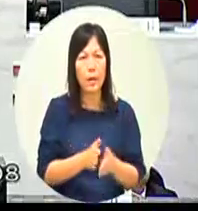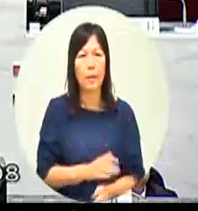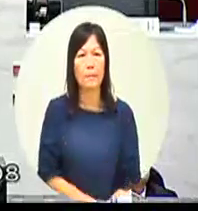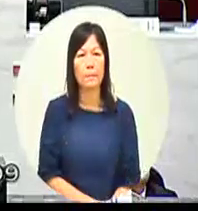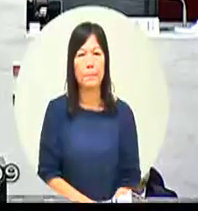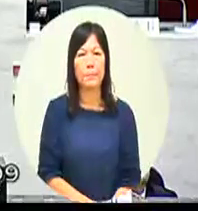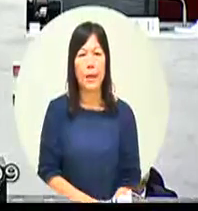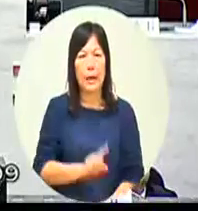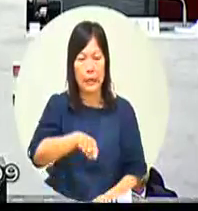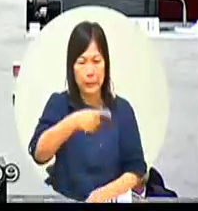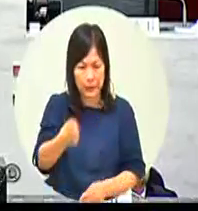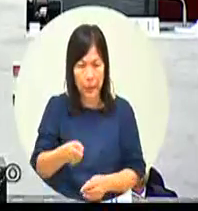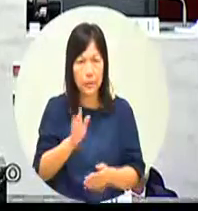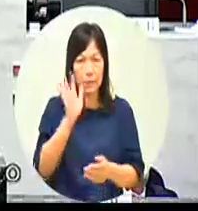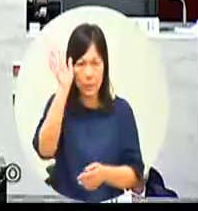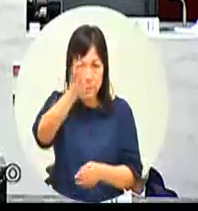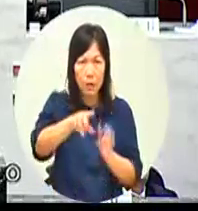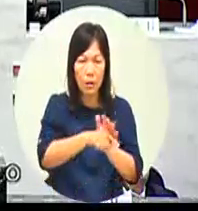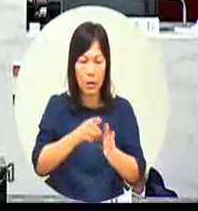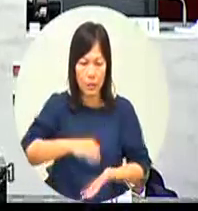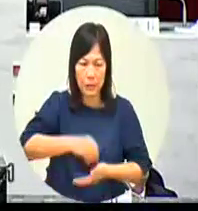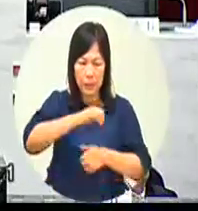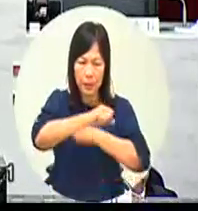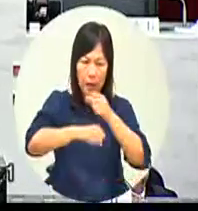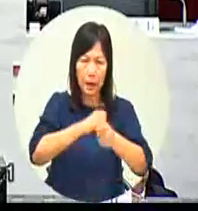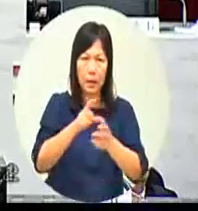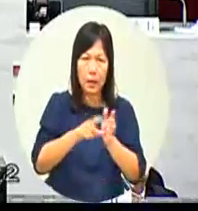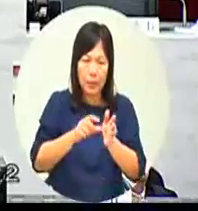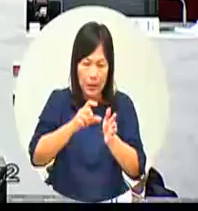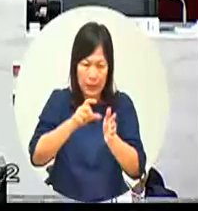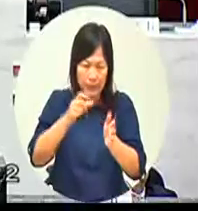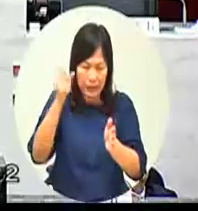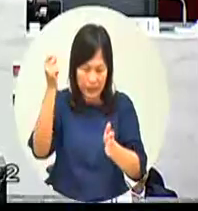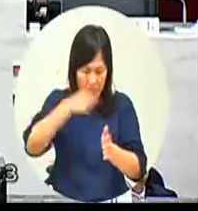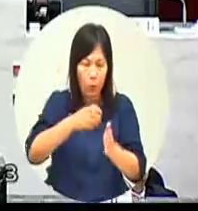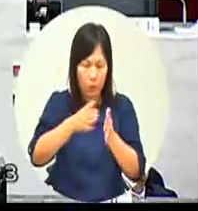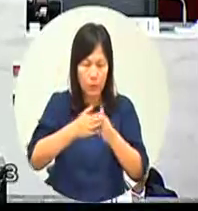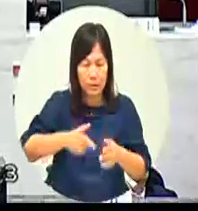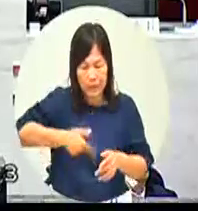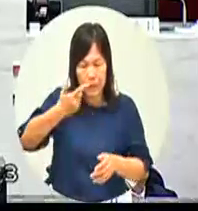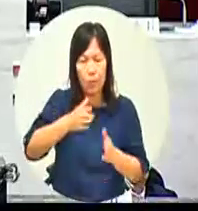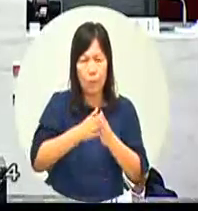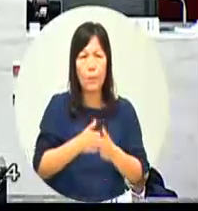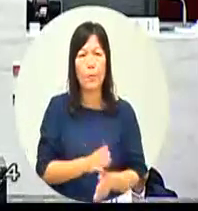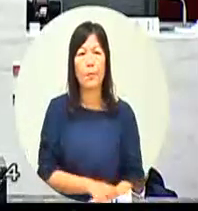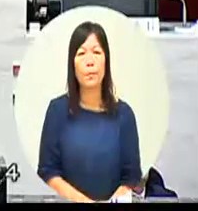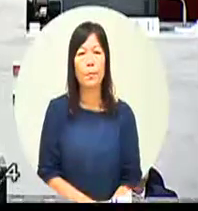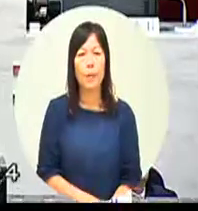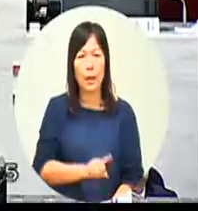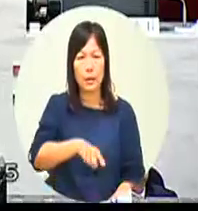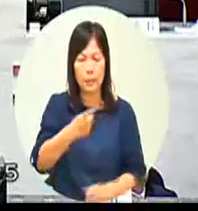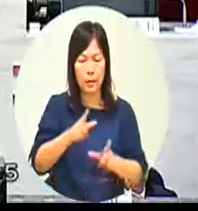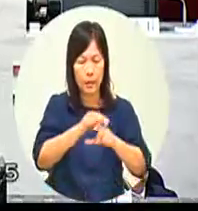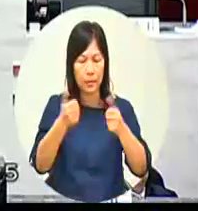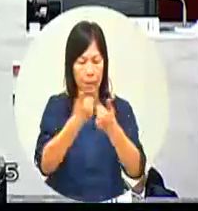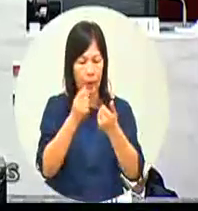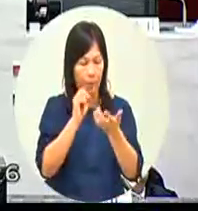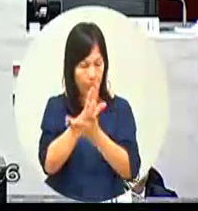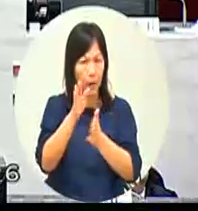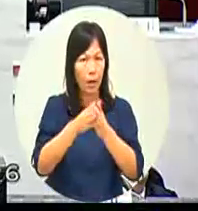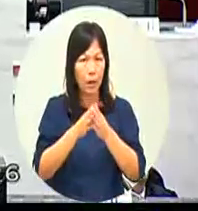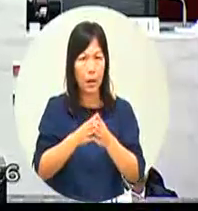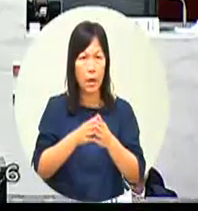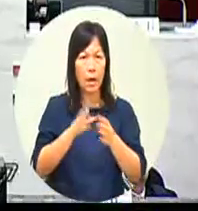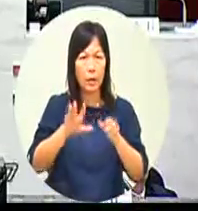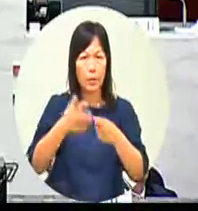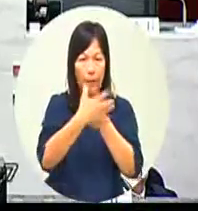好，谢谢。 下次可以把你的提出临时动议的时间提早一点。好，谢谢。接着向大会报告，因